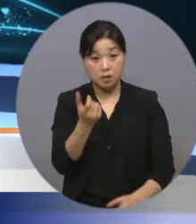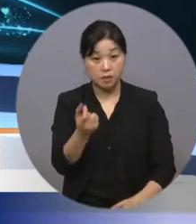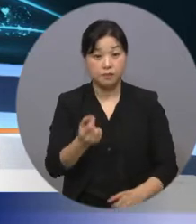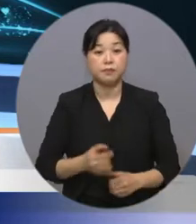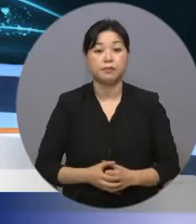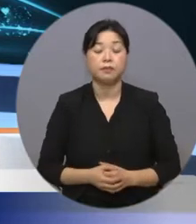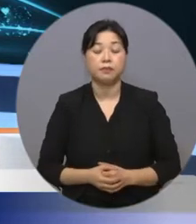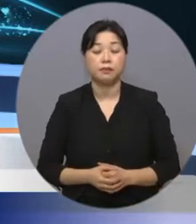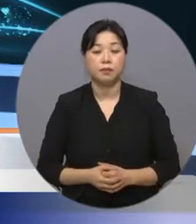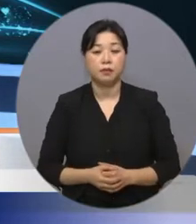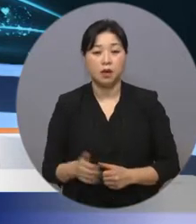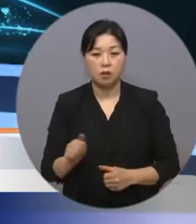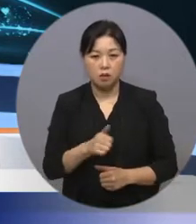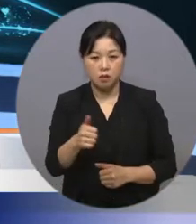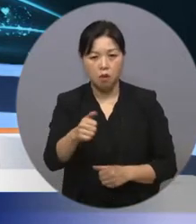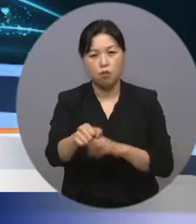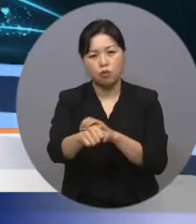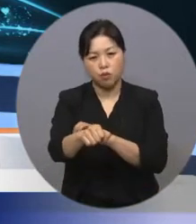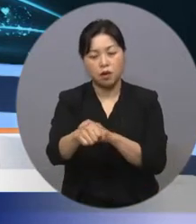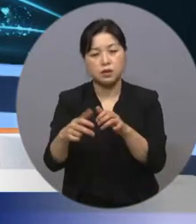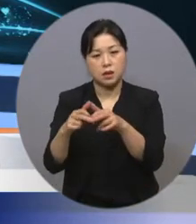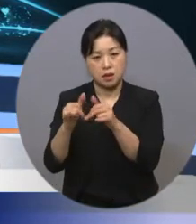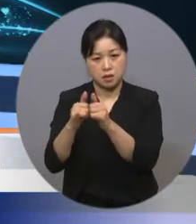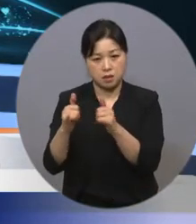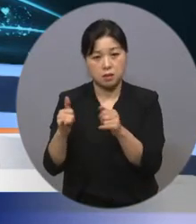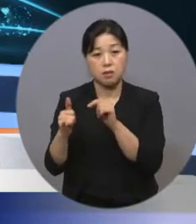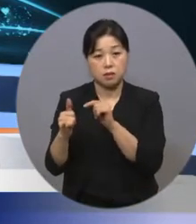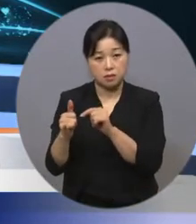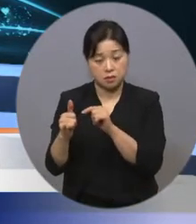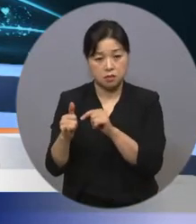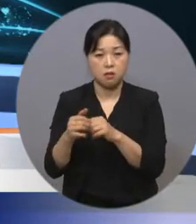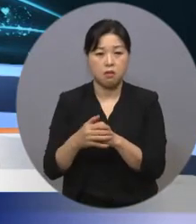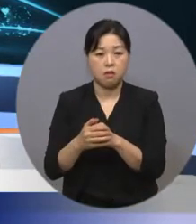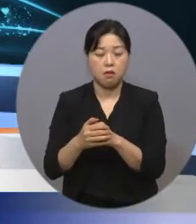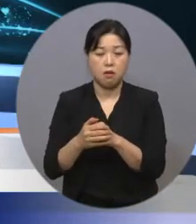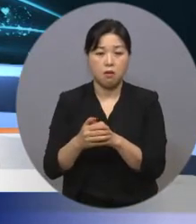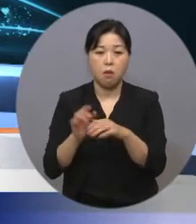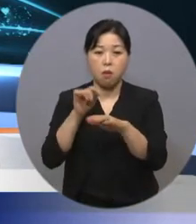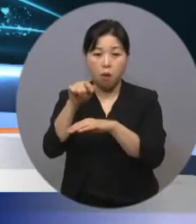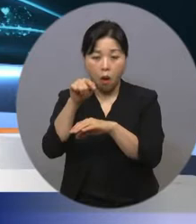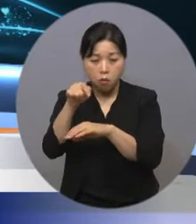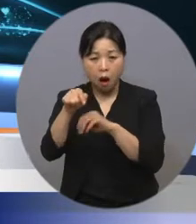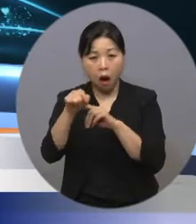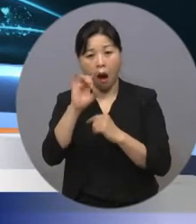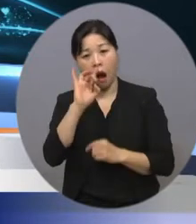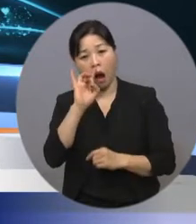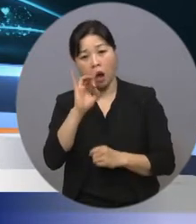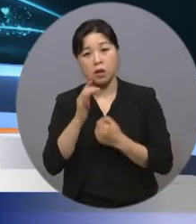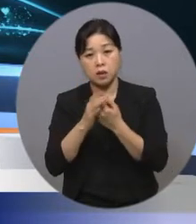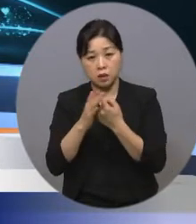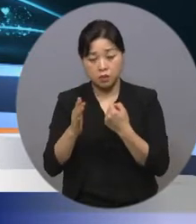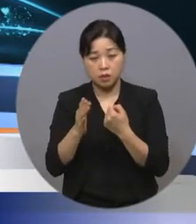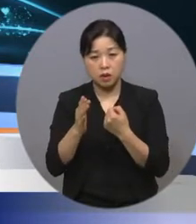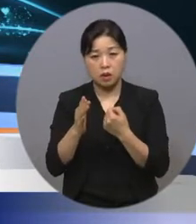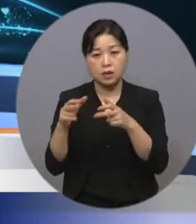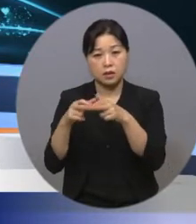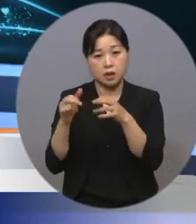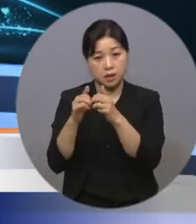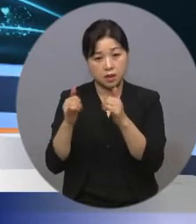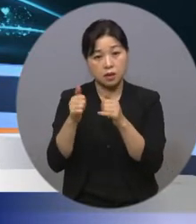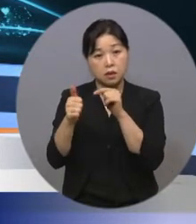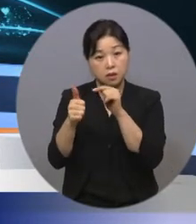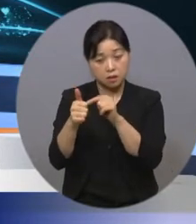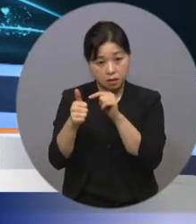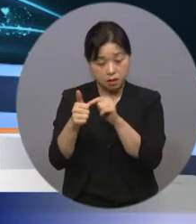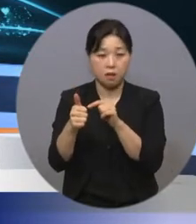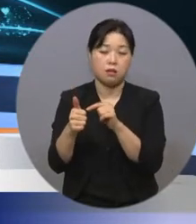텐데요. 특히 이동이 불편한 장애인의 경우 외부 출입이 전면 차단되기 때문에 이들에게 이동 편의를 제공해야